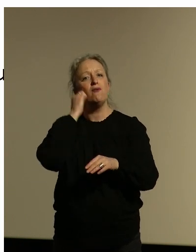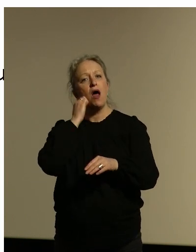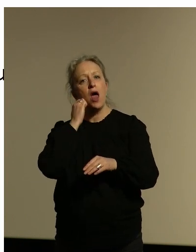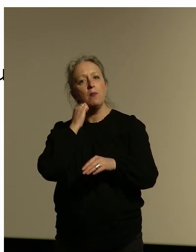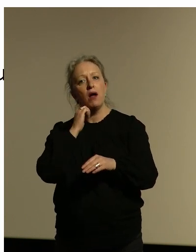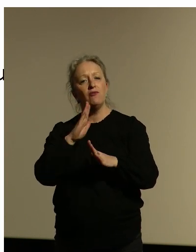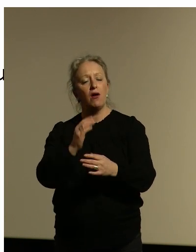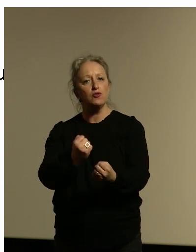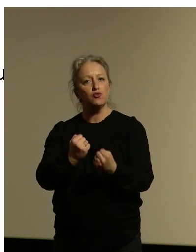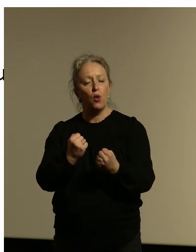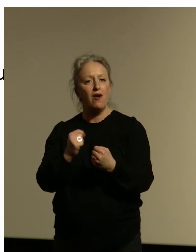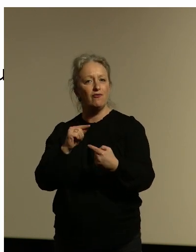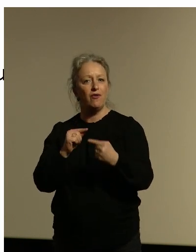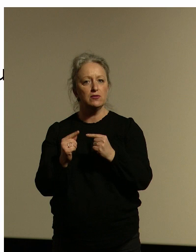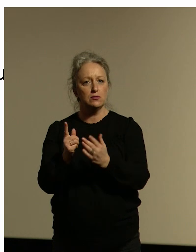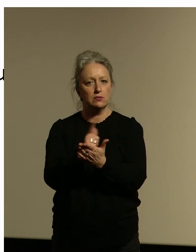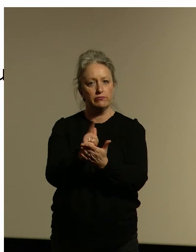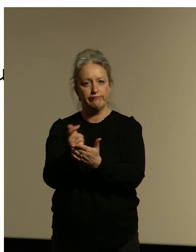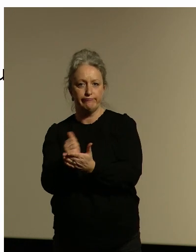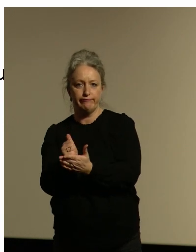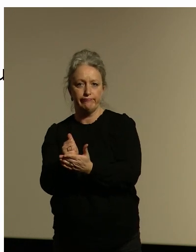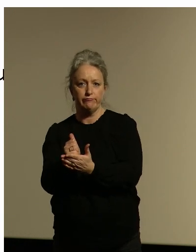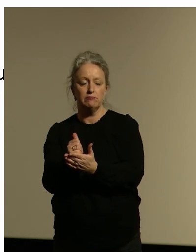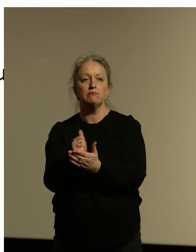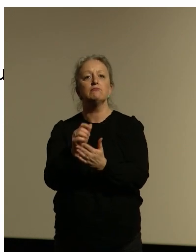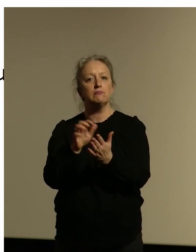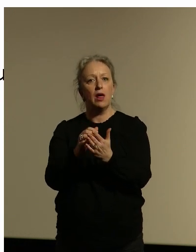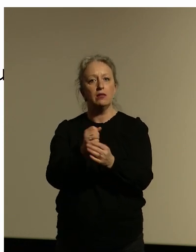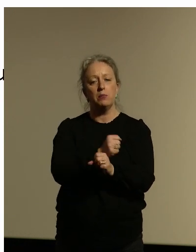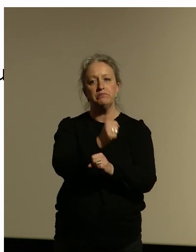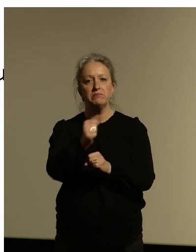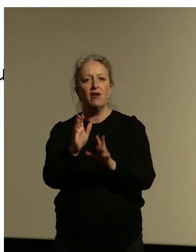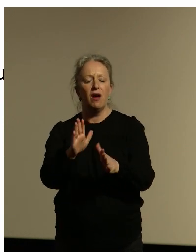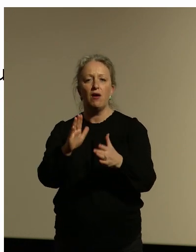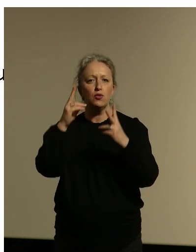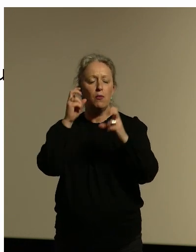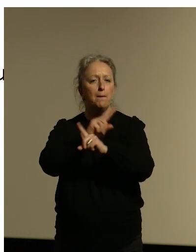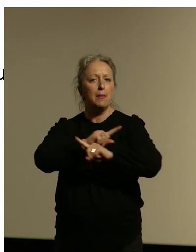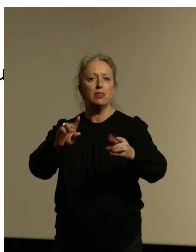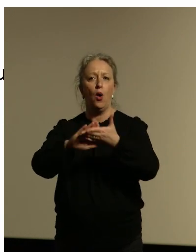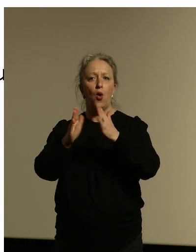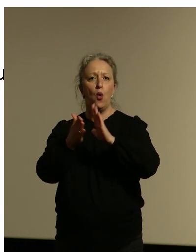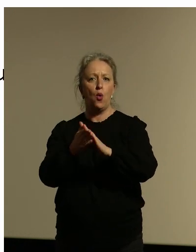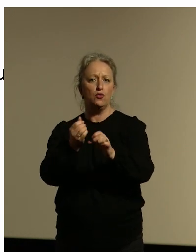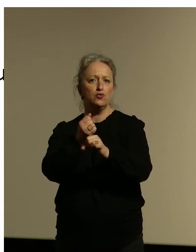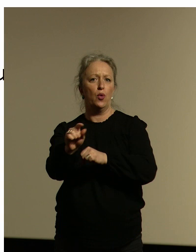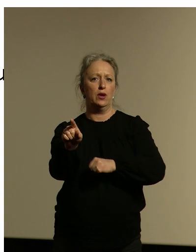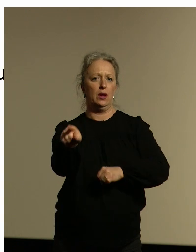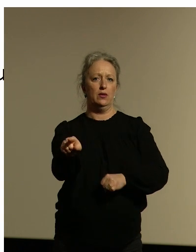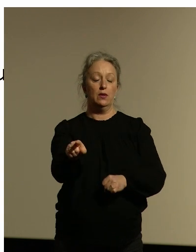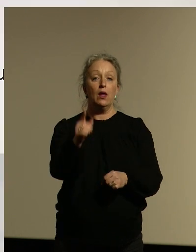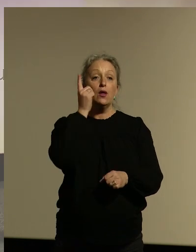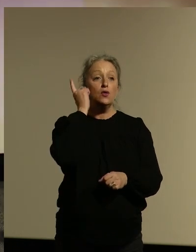tugevalt homofoobsed. Te võite tema panna väga-väga ebaturvalisse olukorda sellega. Ja noored tihti ei mõtle